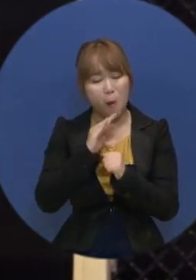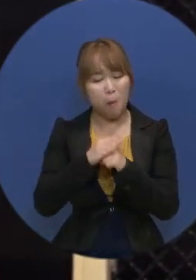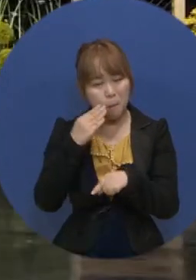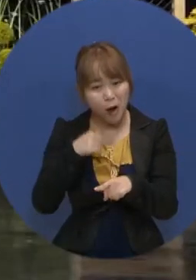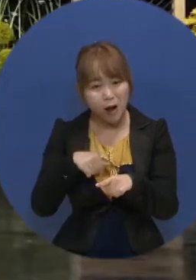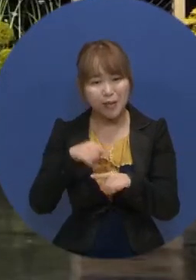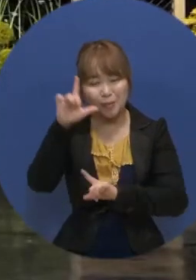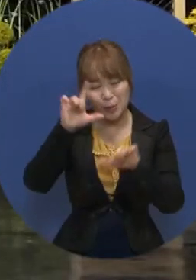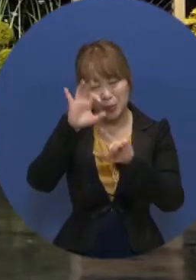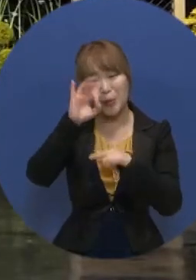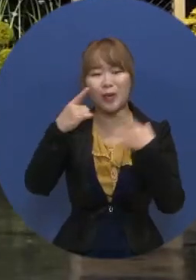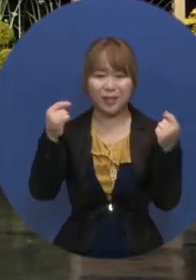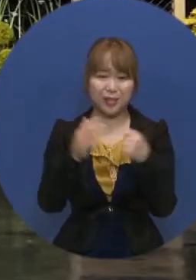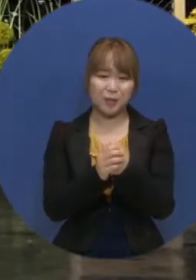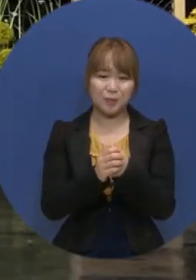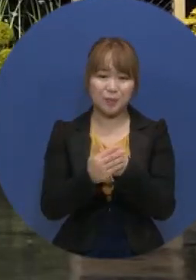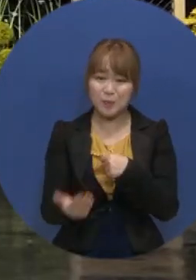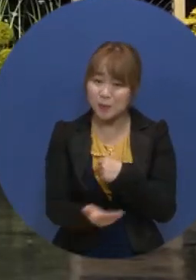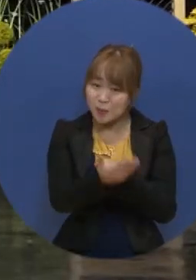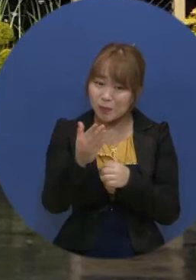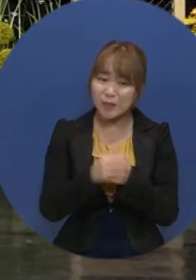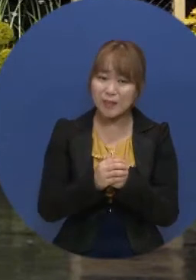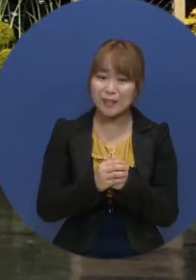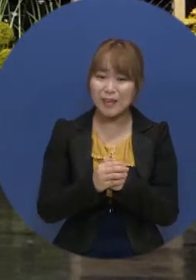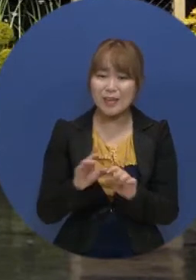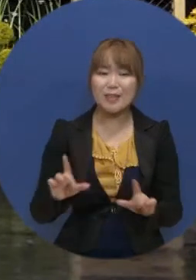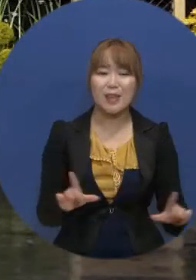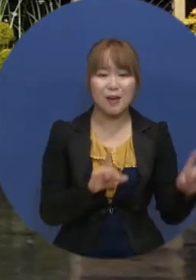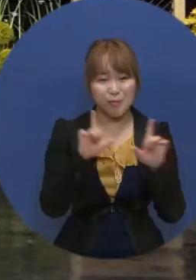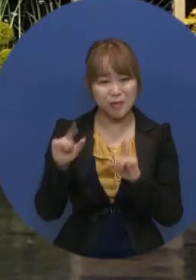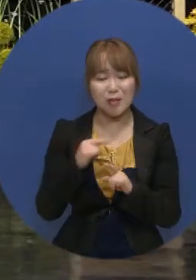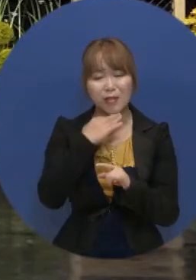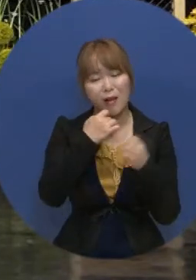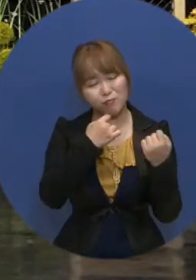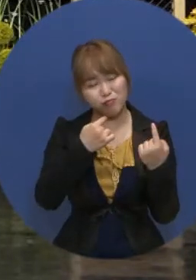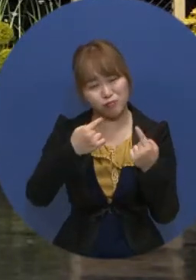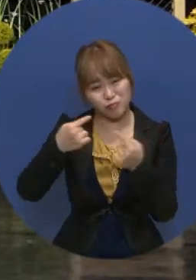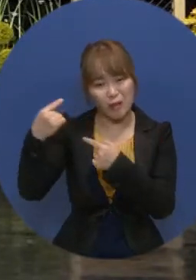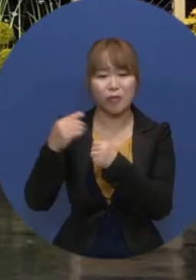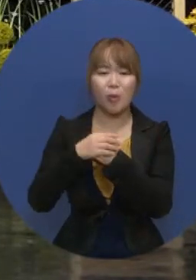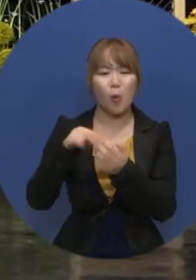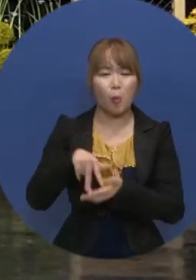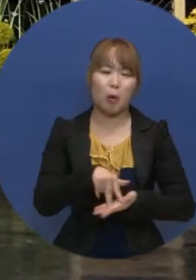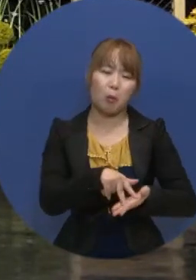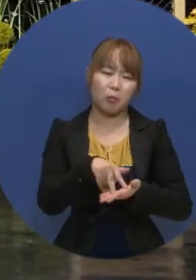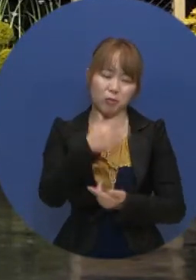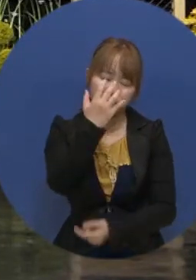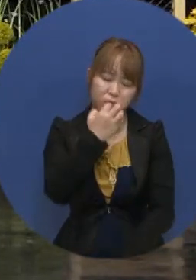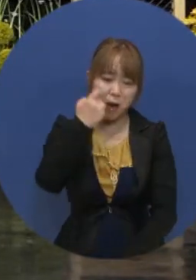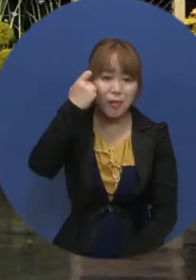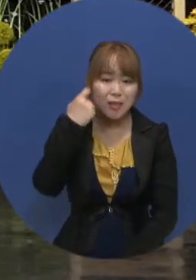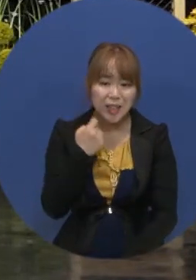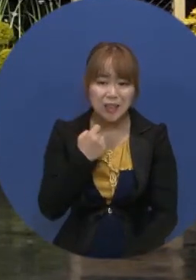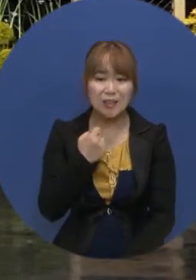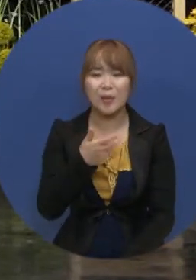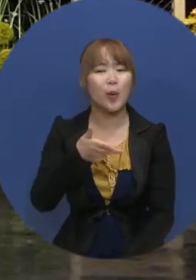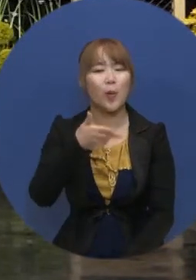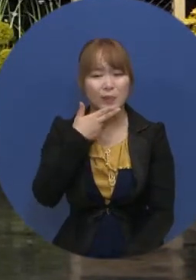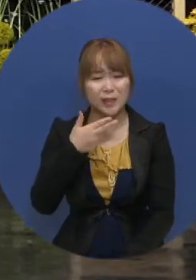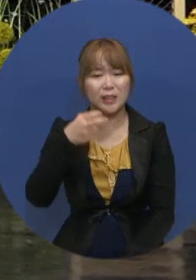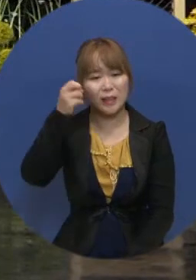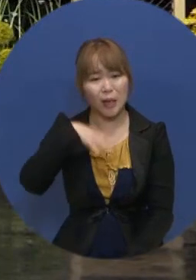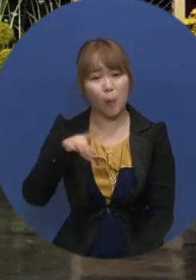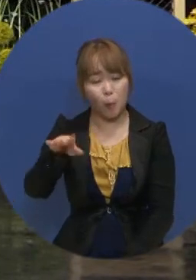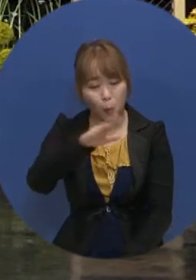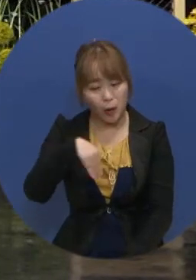보았습니다. 이 시간 여러분들, 우리가 살아가면서 나이 먹으면서 외롭다고 우울하다고 느끼는 것이 아니라